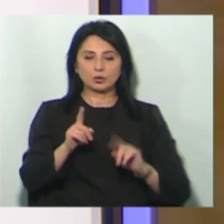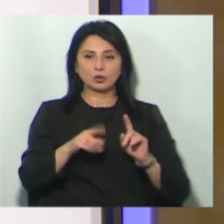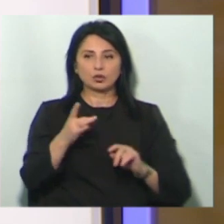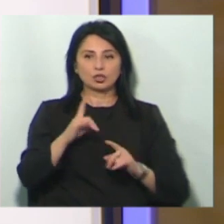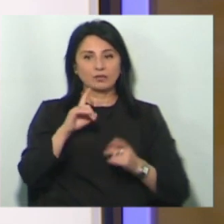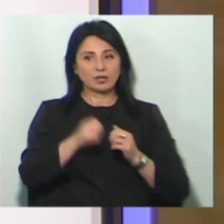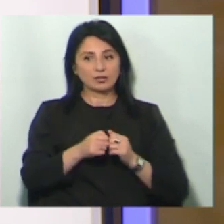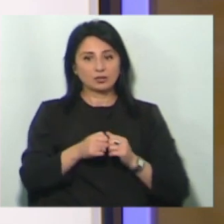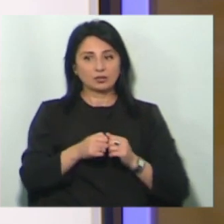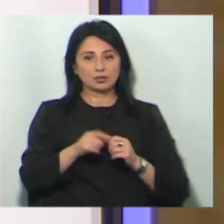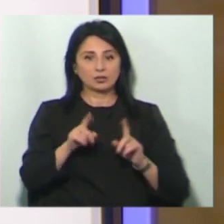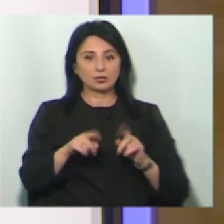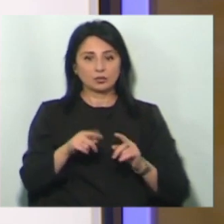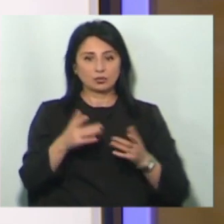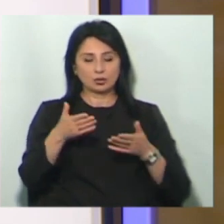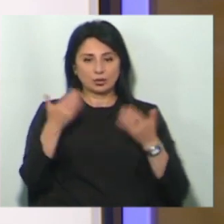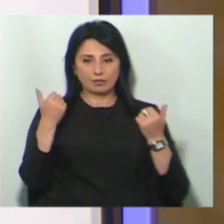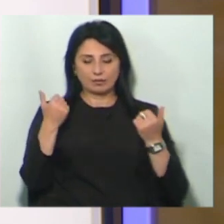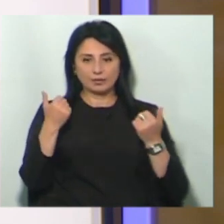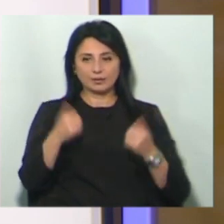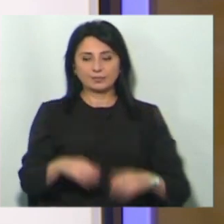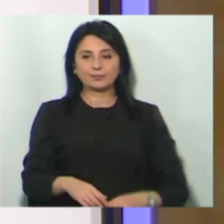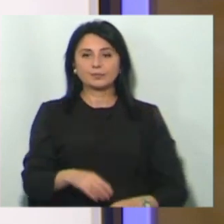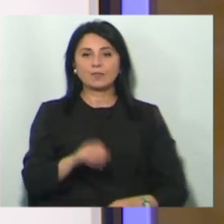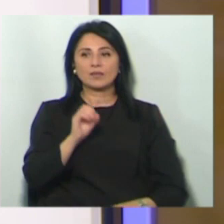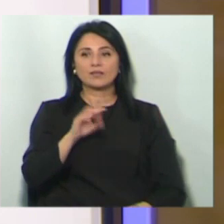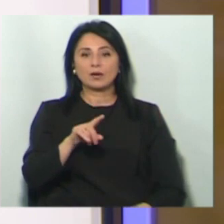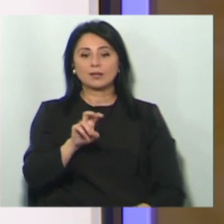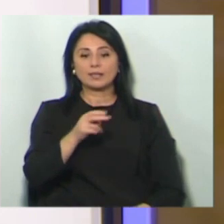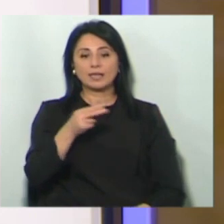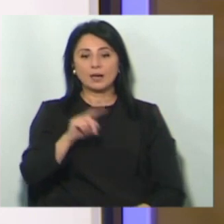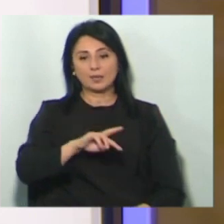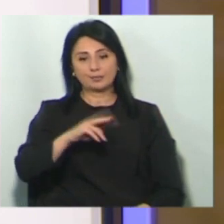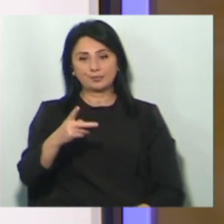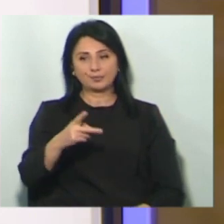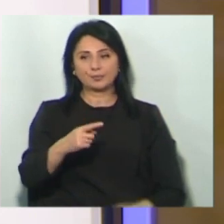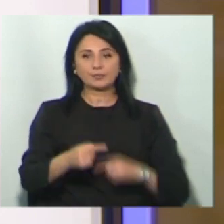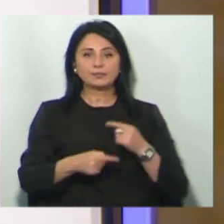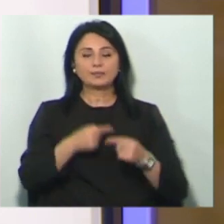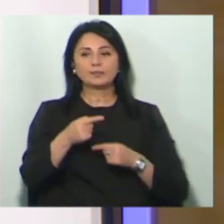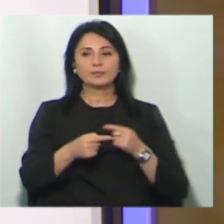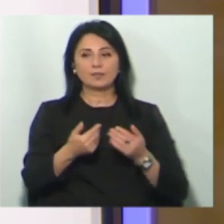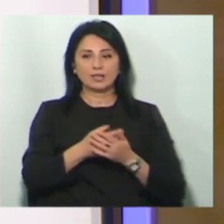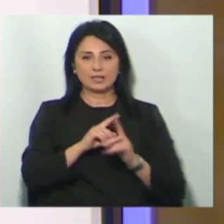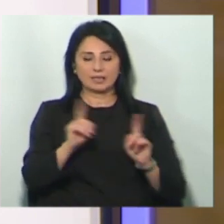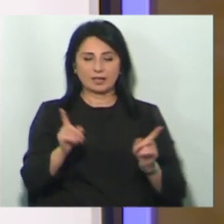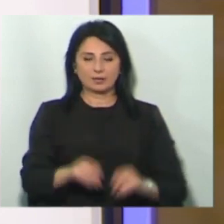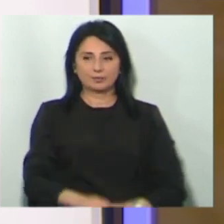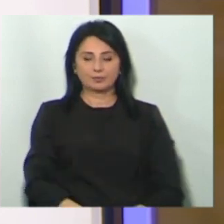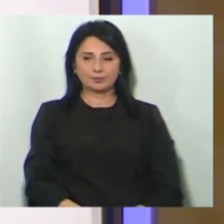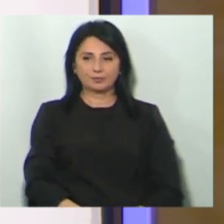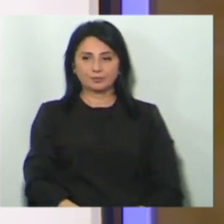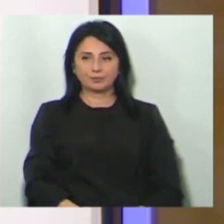ზოგჯერ გვახსოვს და ზოგჯერ უნებურად დაგვავიწყდება ხოლმე. Ვიდრე უშუალოდ ამ თემებზე ვისაუბრებ, ტრადიციულად სიახლის ბლოგით